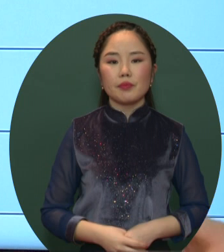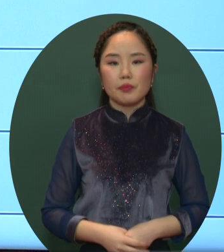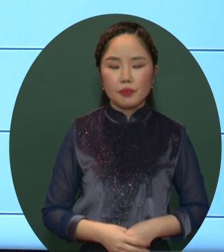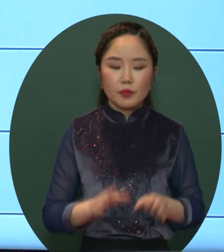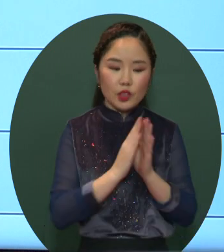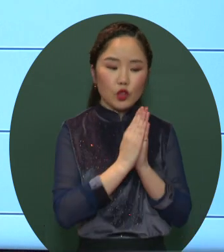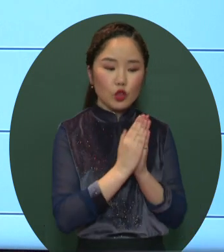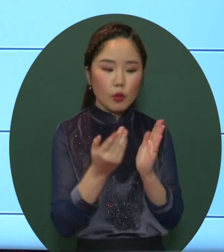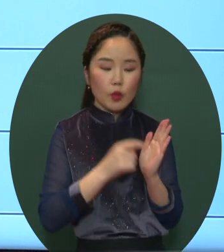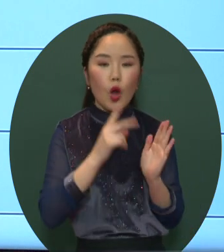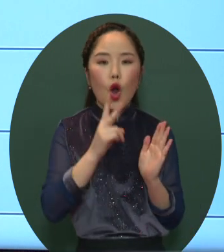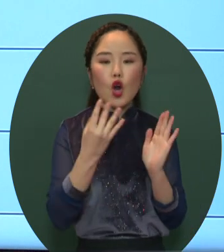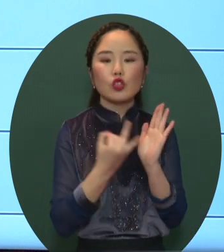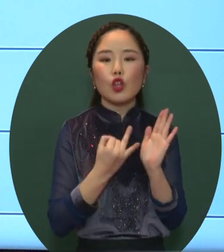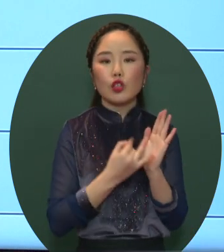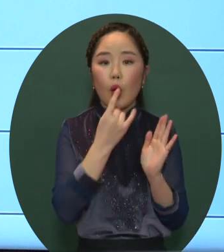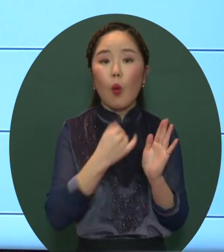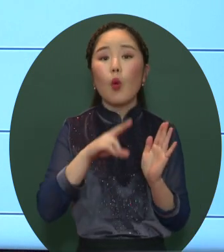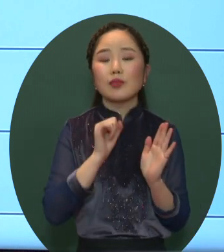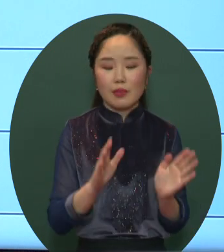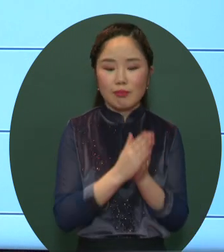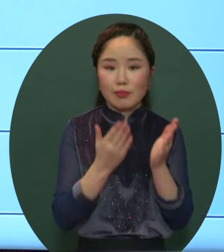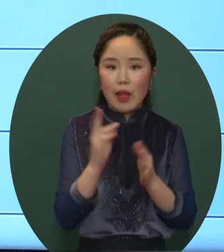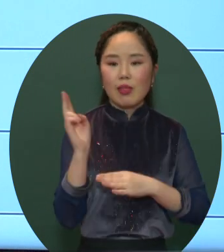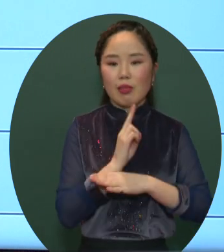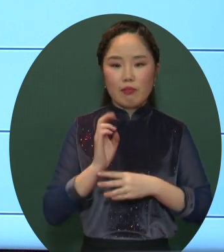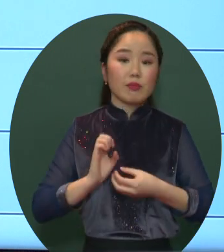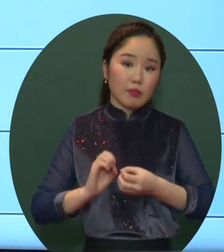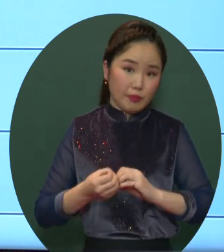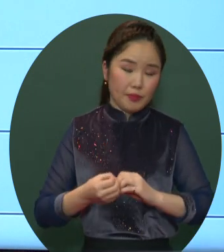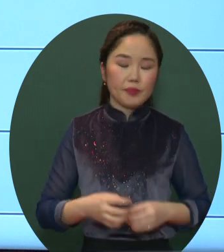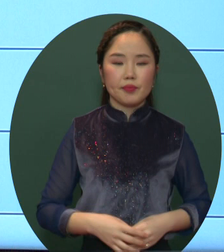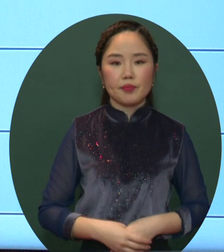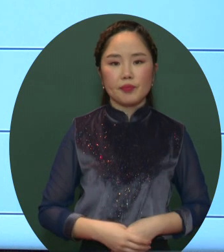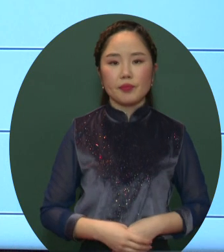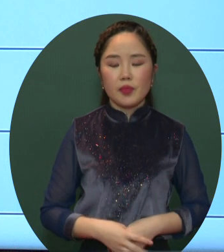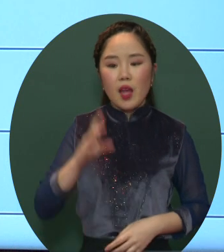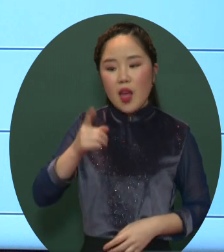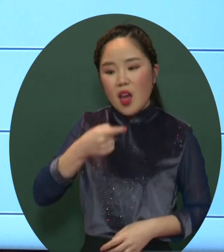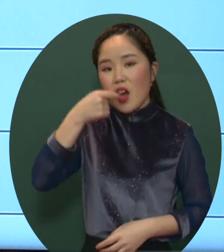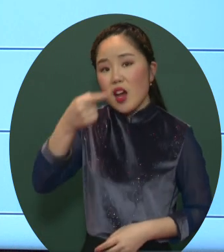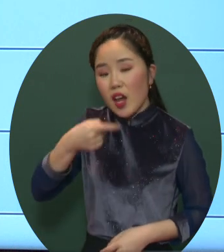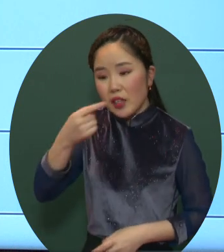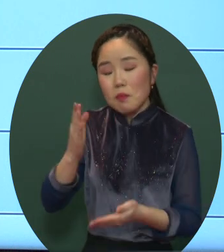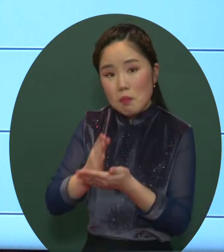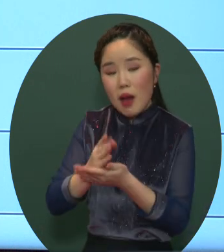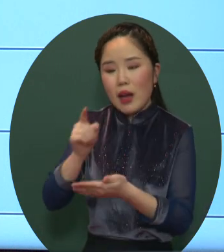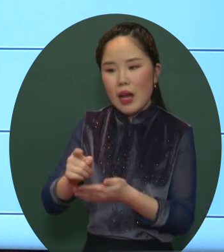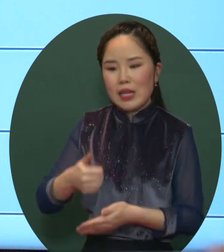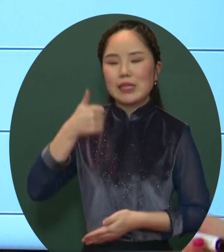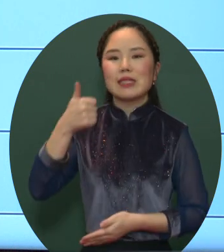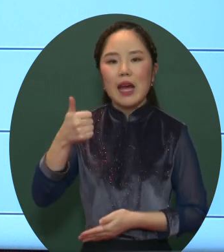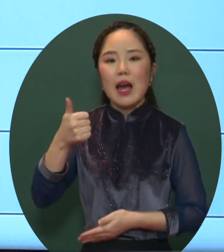Сурах бичгийн 27-р хуудсан дээр байгаа дараах дасгалыг ажилцгаая. Хилээр үйлдэж байгаа сайн